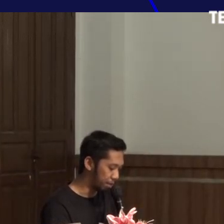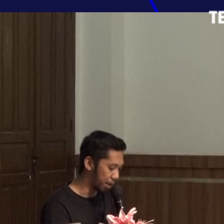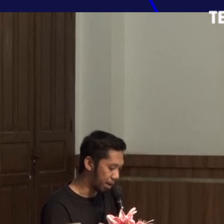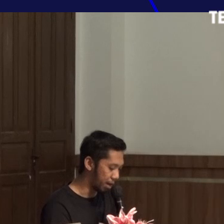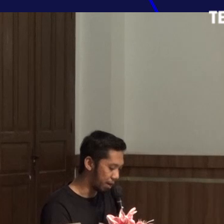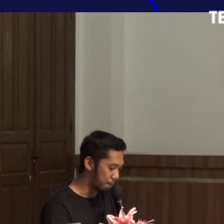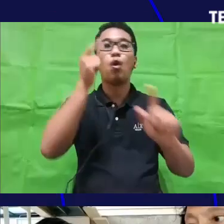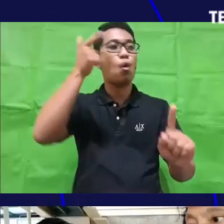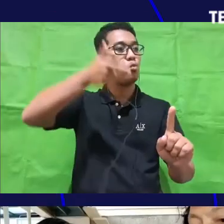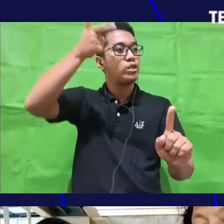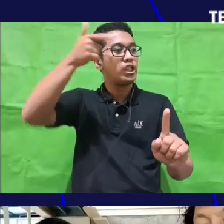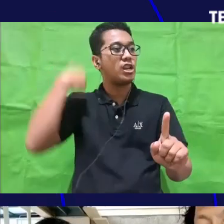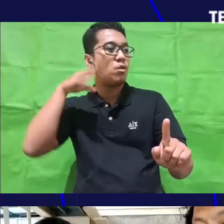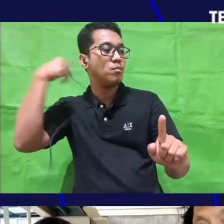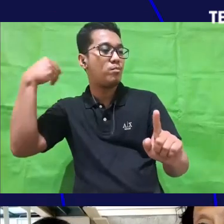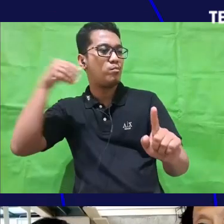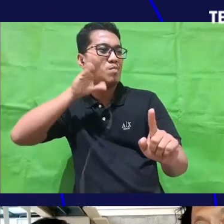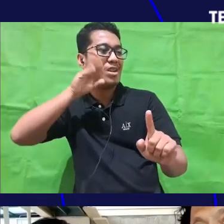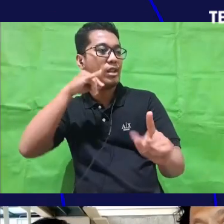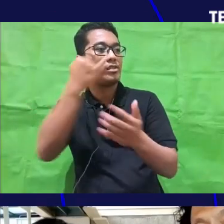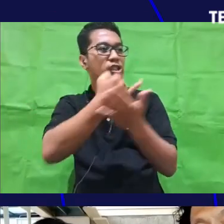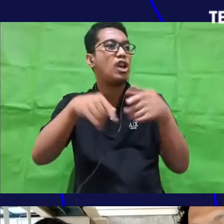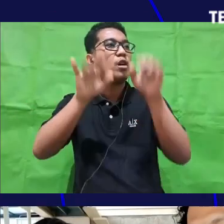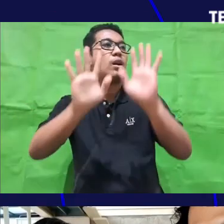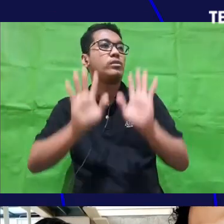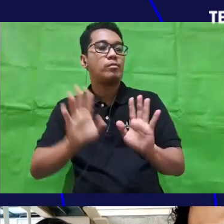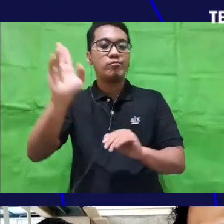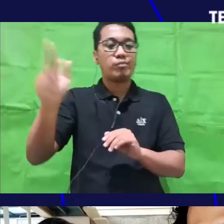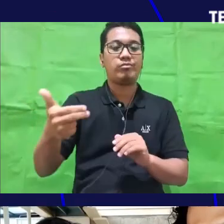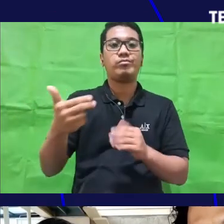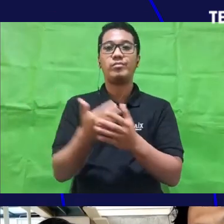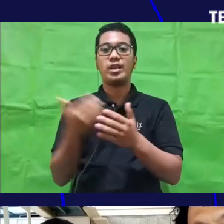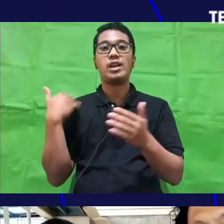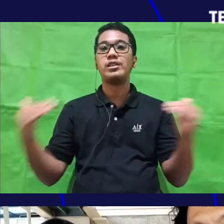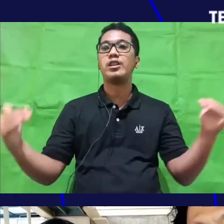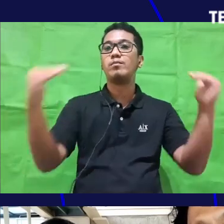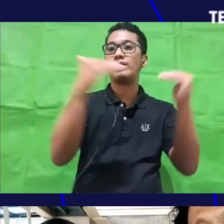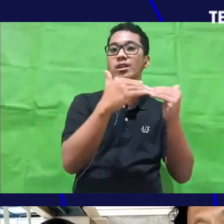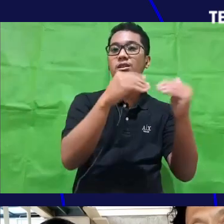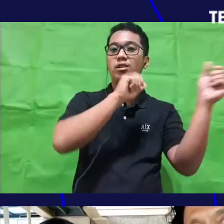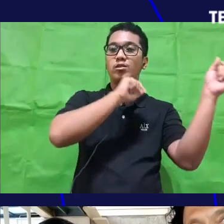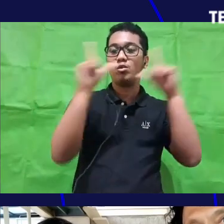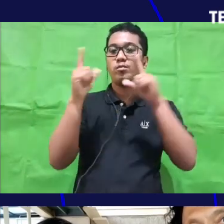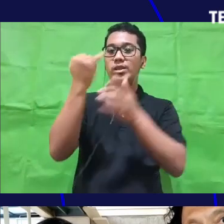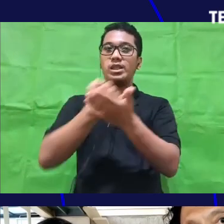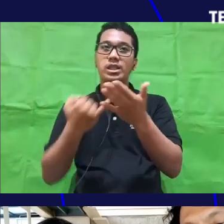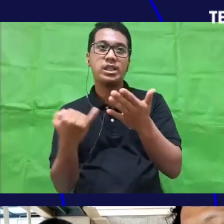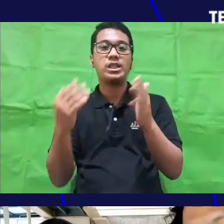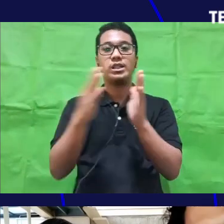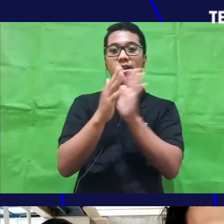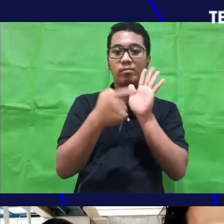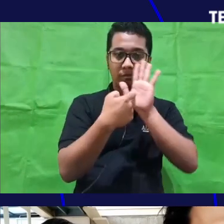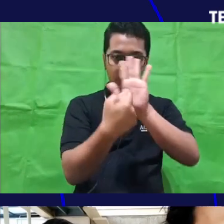menggunakan berbagai hal. Karyanya menciptakan jembatan dengan konsep seni dan performance. Yang saya tahu